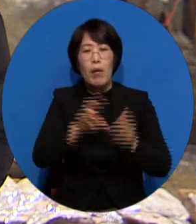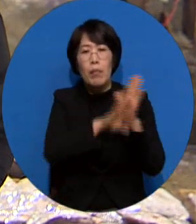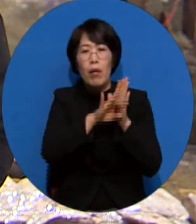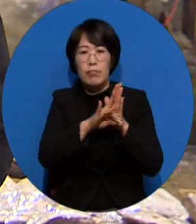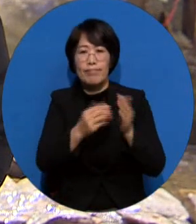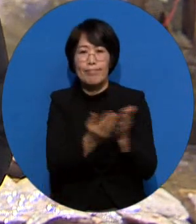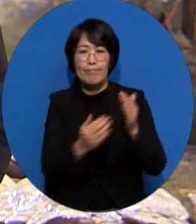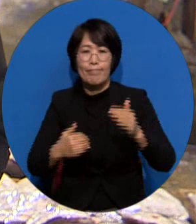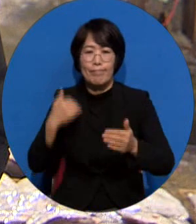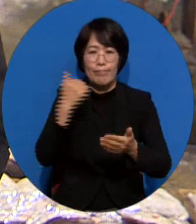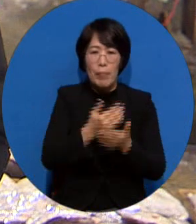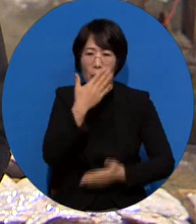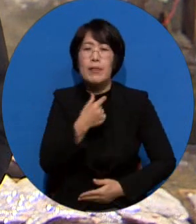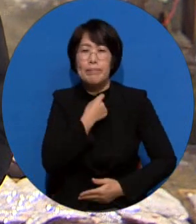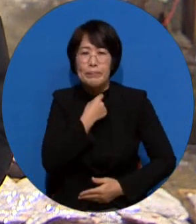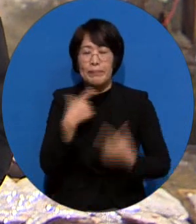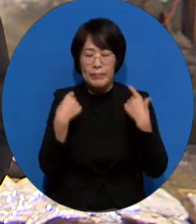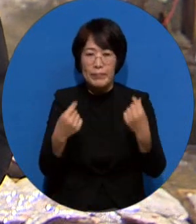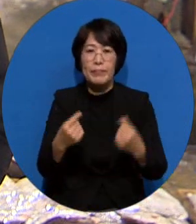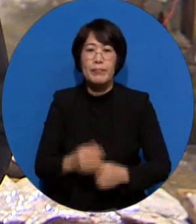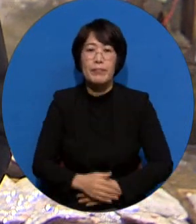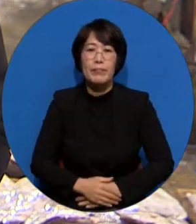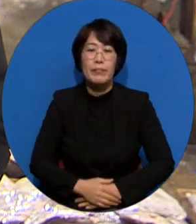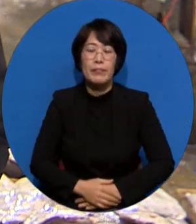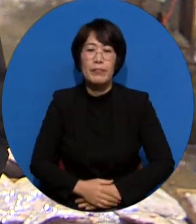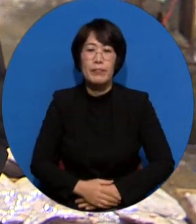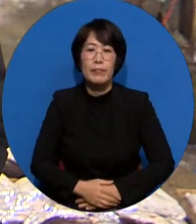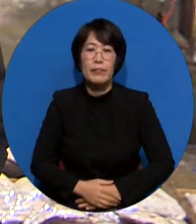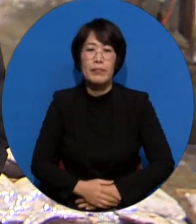만선을 기원하는 마음은 변하지 않았습니다. MBC 뉴스 양정은입니다.